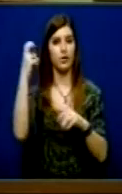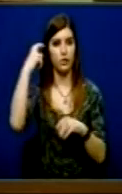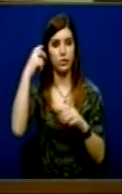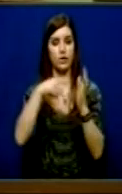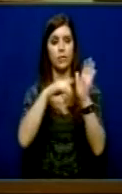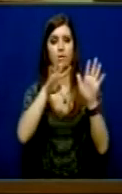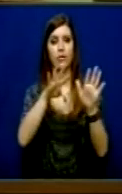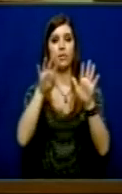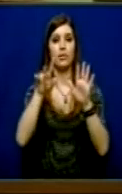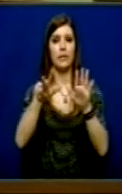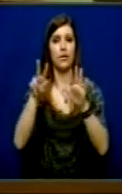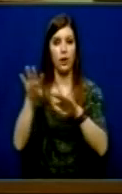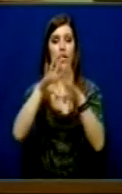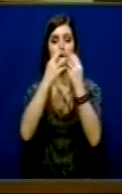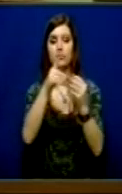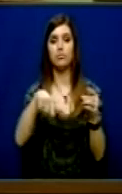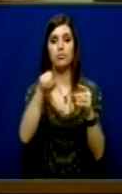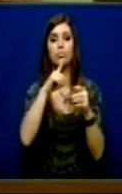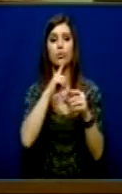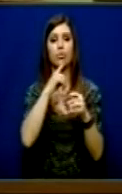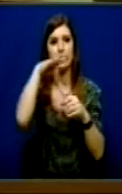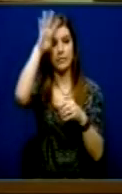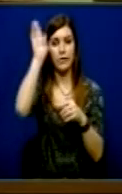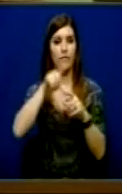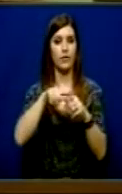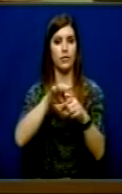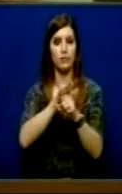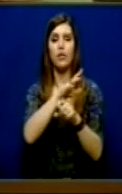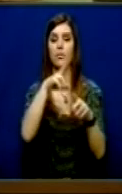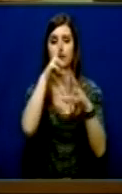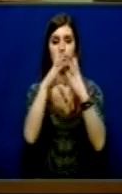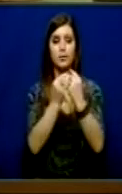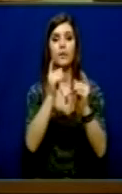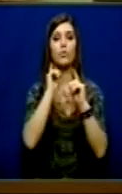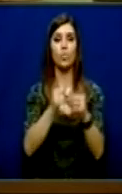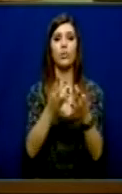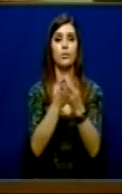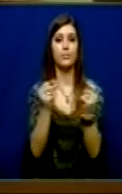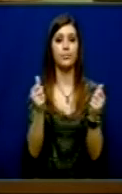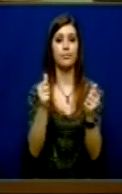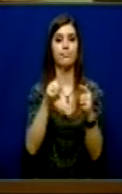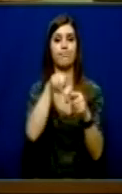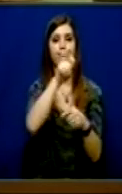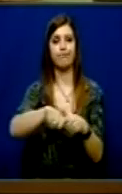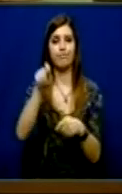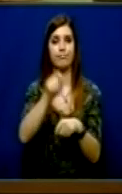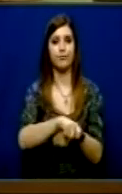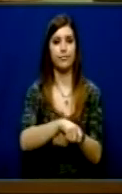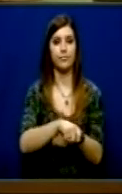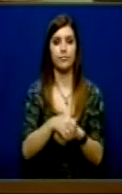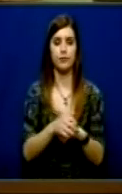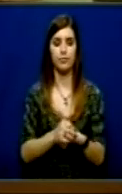subjekteve juridike publike që administroheshin nga regjimi i Serbisë konsiderohen absolutisht të pavlefshme dhe nuk krijojnë asnjë efekt